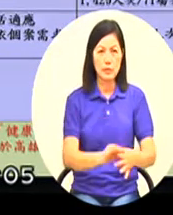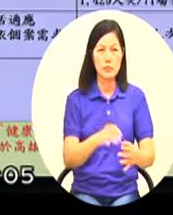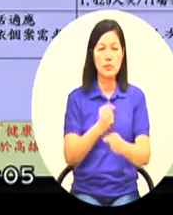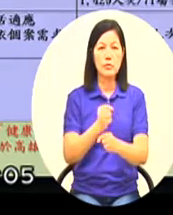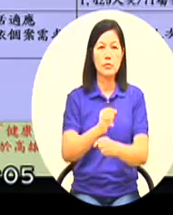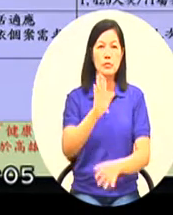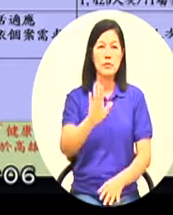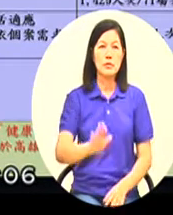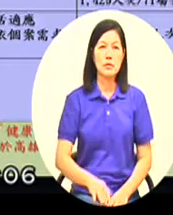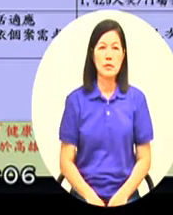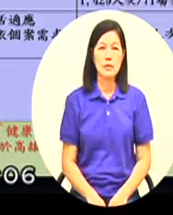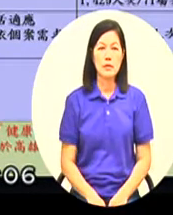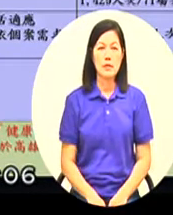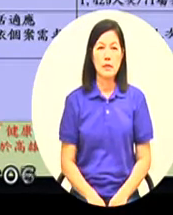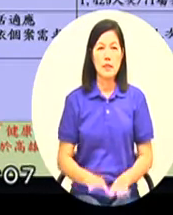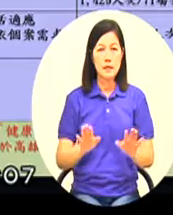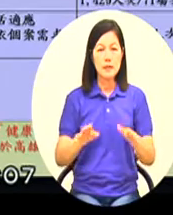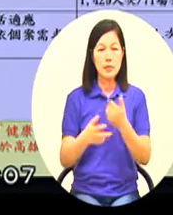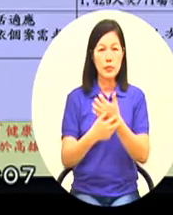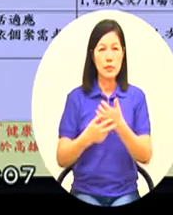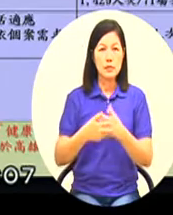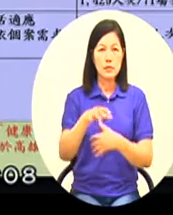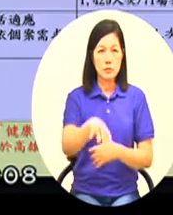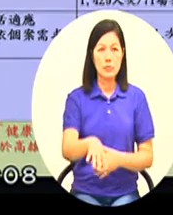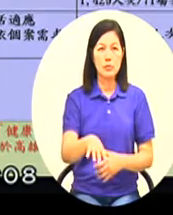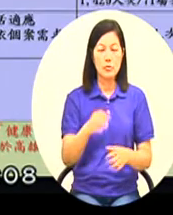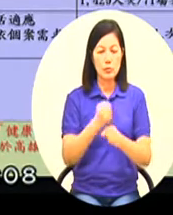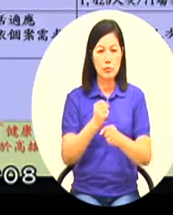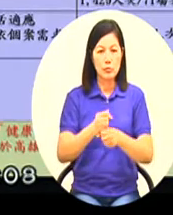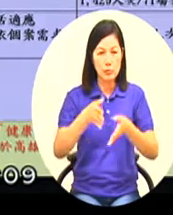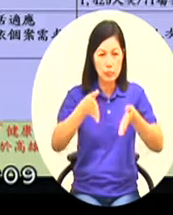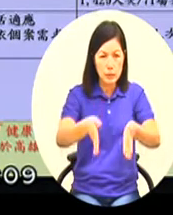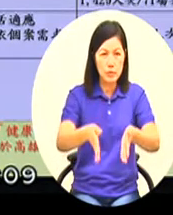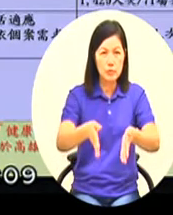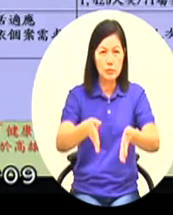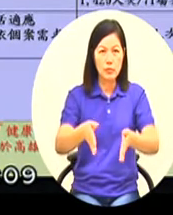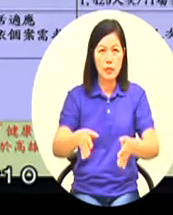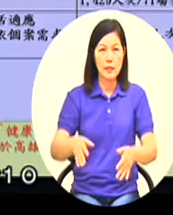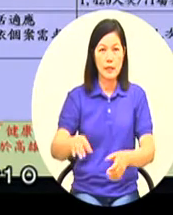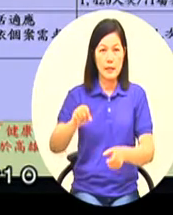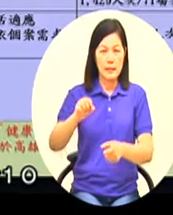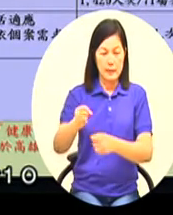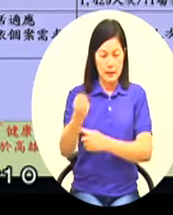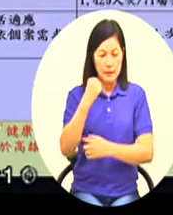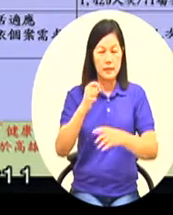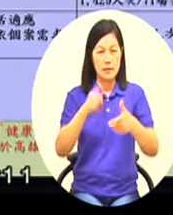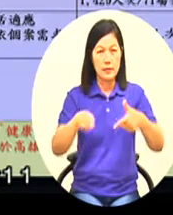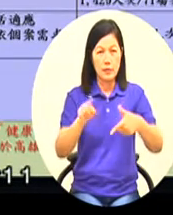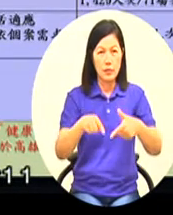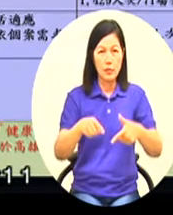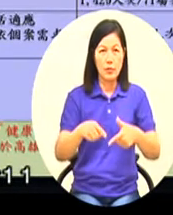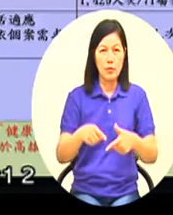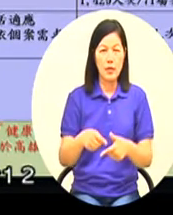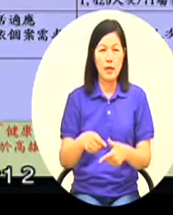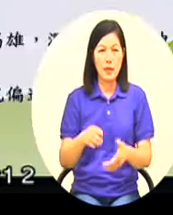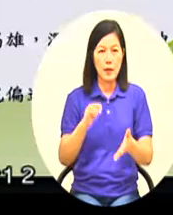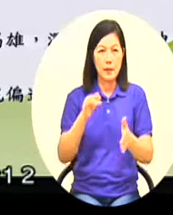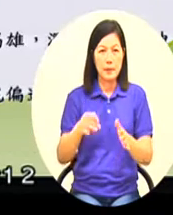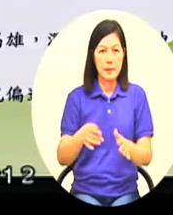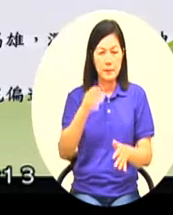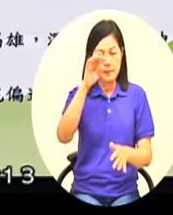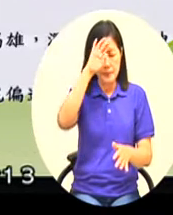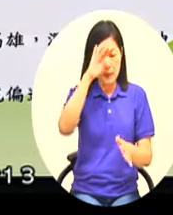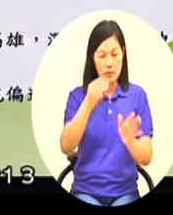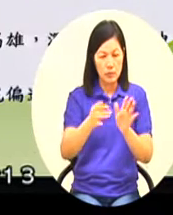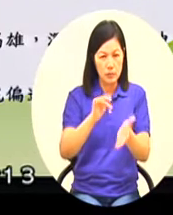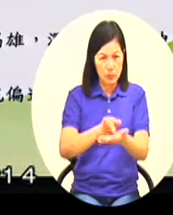目前我们的一个卫生局的一个工作重点在于强化我们的全方位的一个传染病防治工作，降低疫